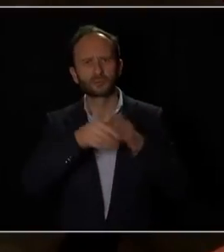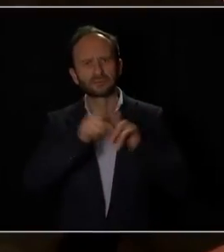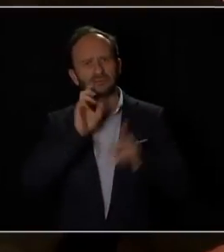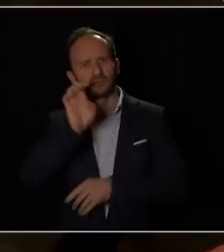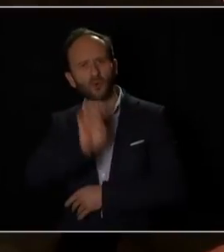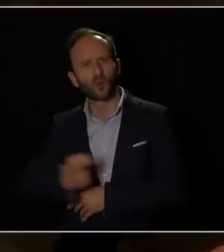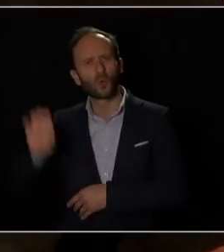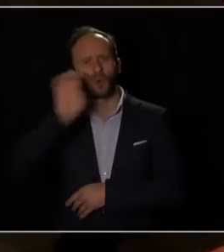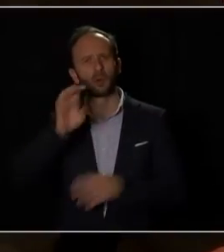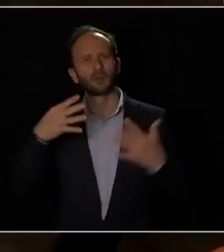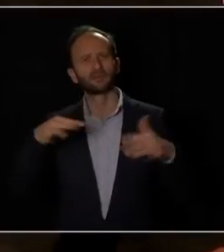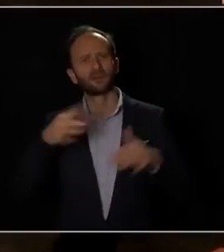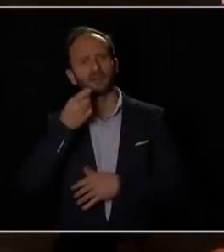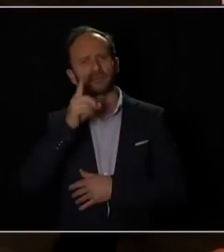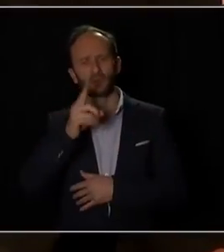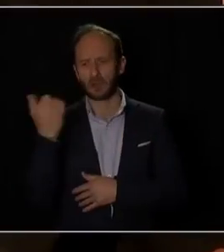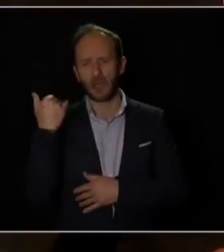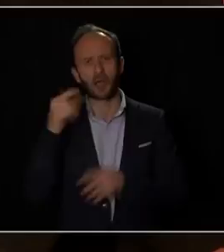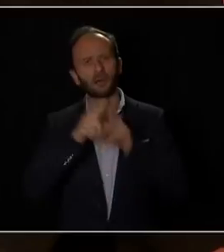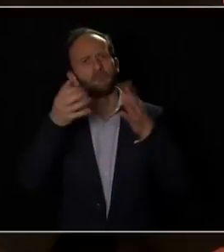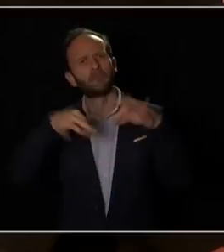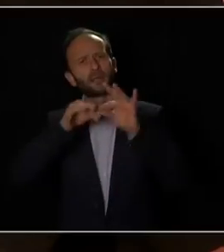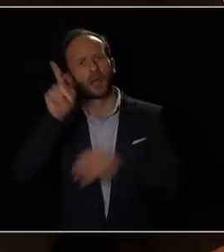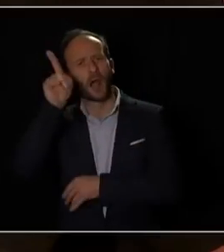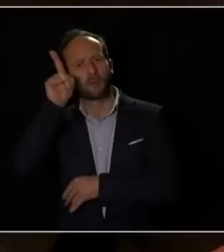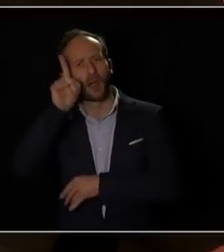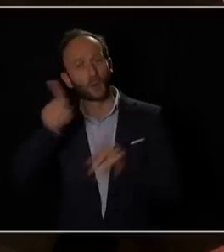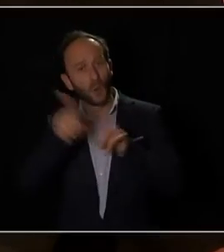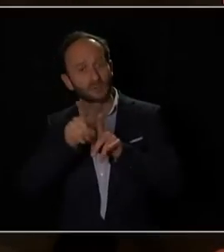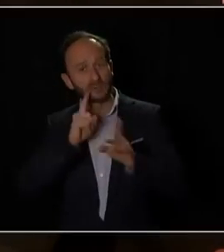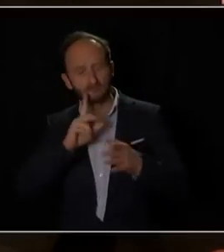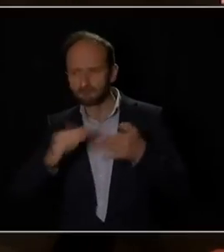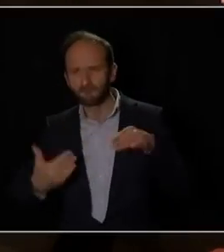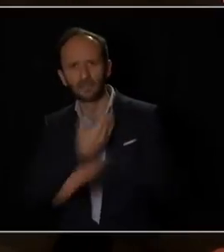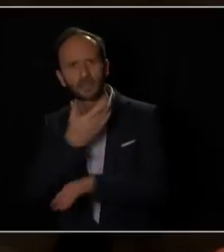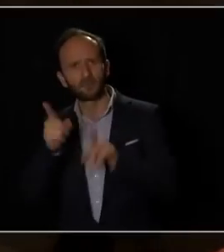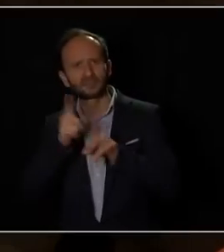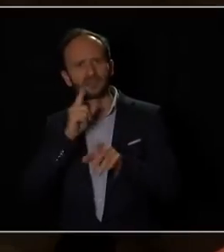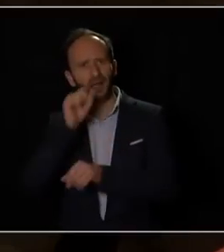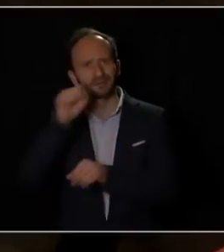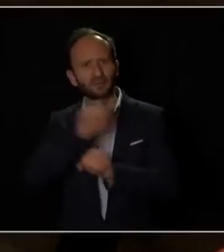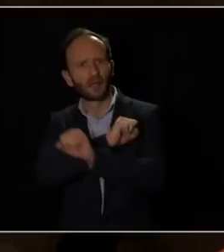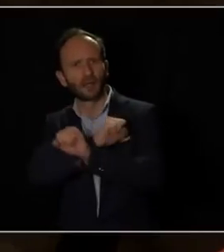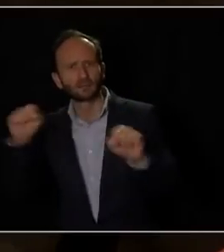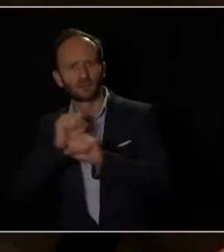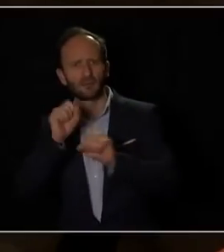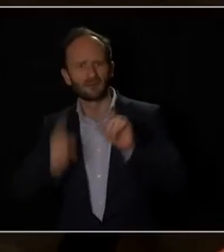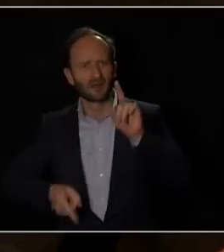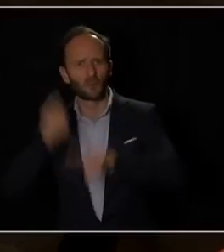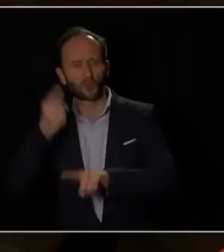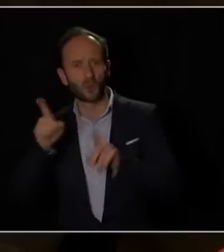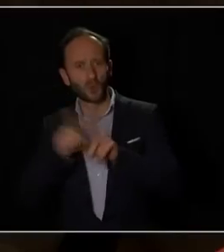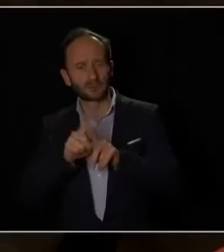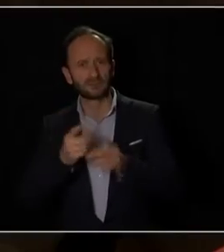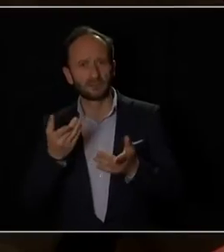le 19 décembre, parce que l'Allemagne s'est retrouvée, elle aussi, victime à son tour d'une attaque terroriste majeure.